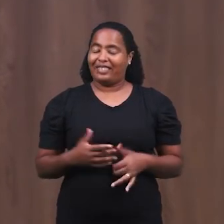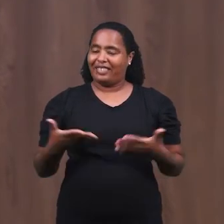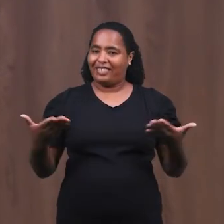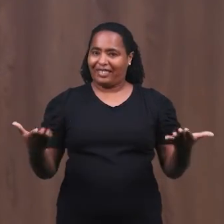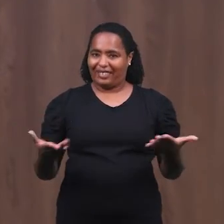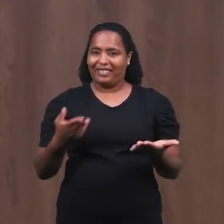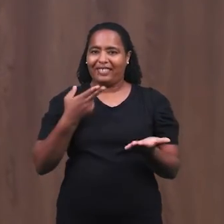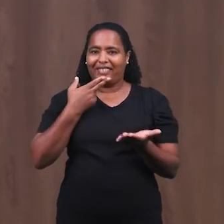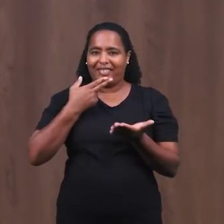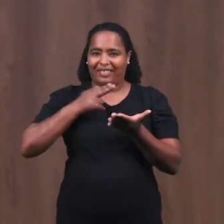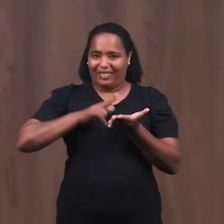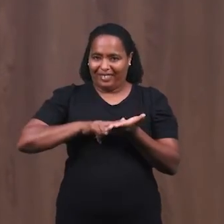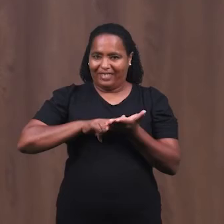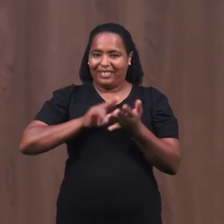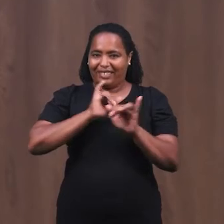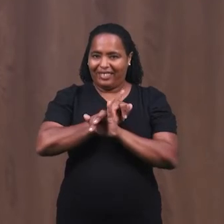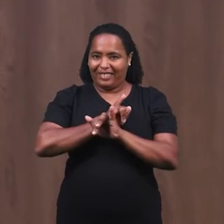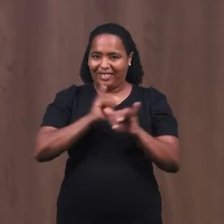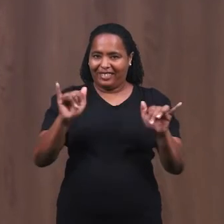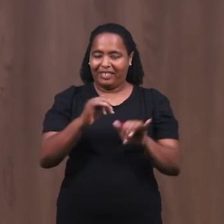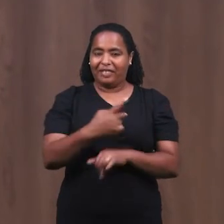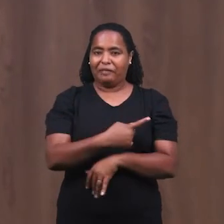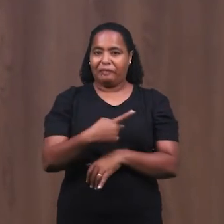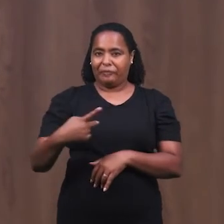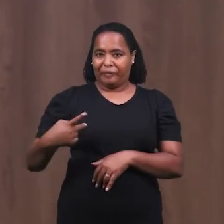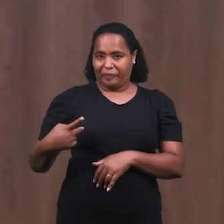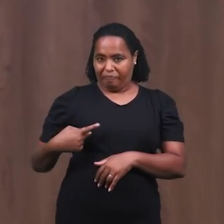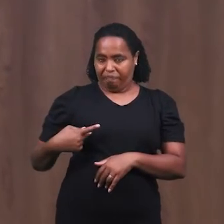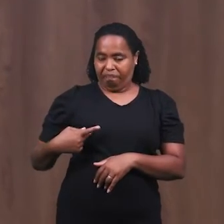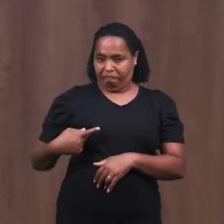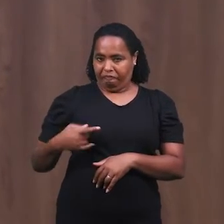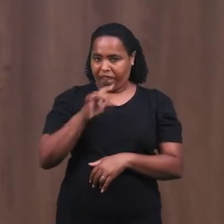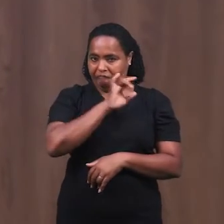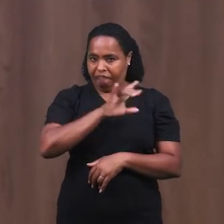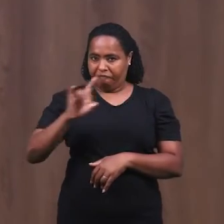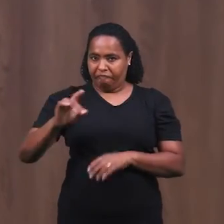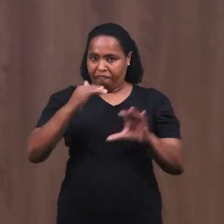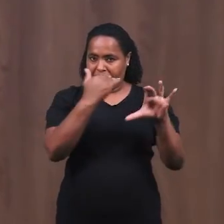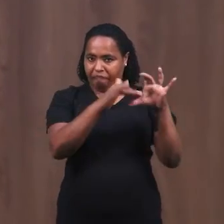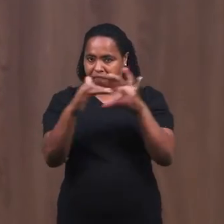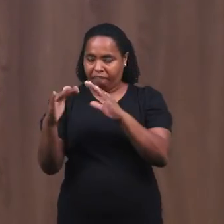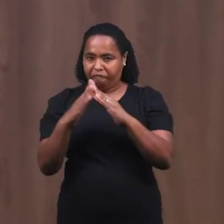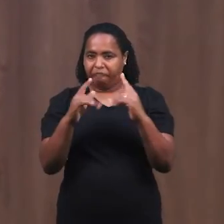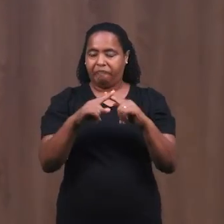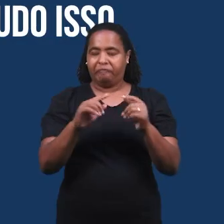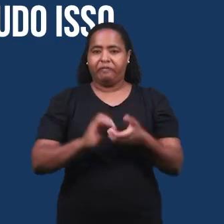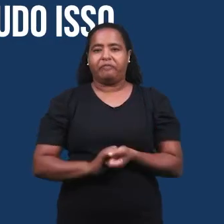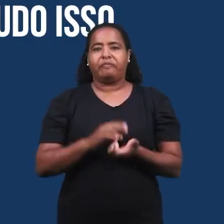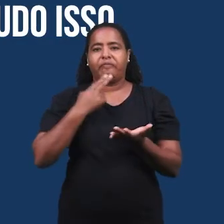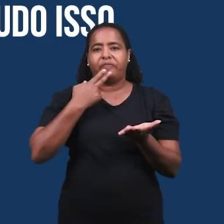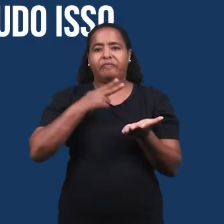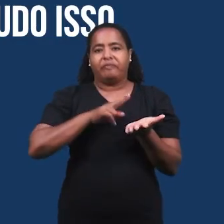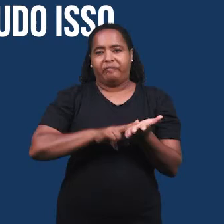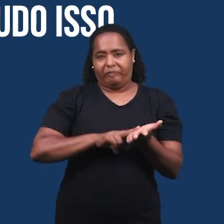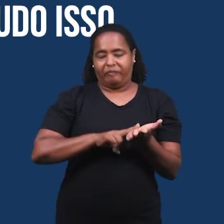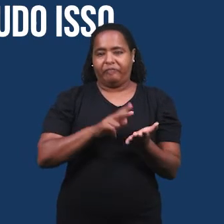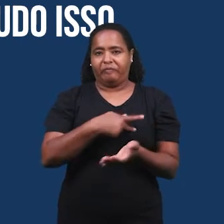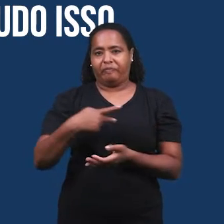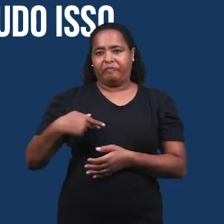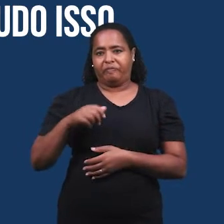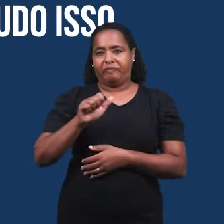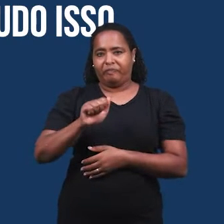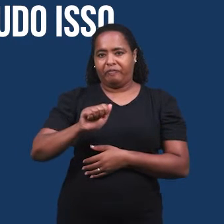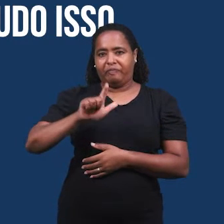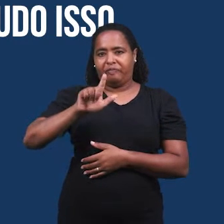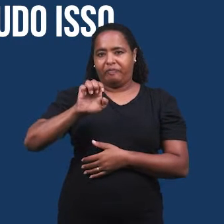Сейчас мы с вами послушаем пасторское послание, которое пастора пишут церквям своим. Послание Александру